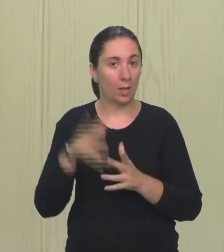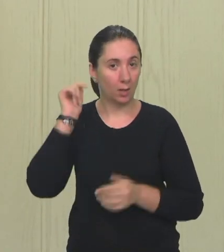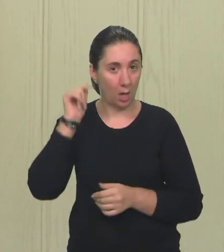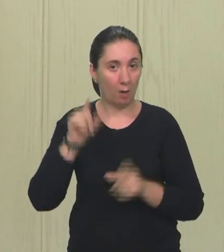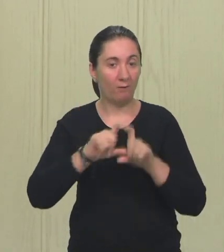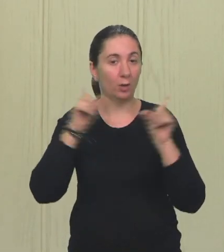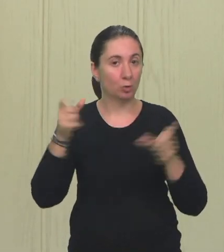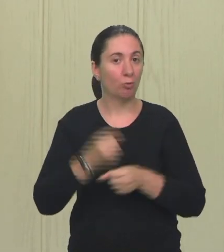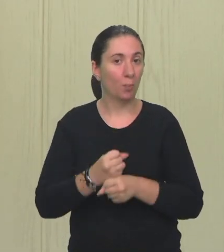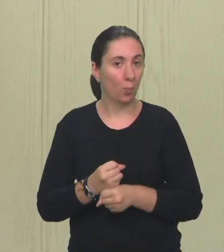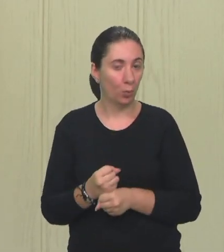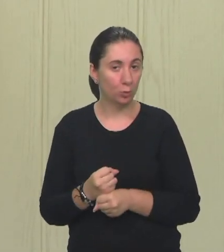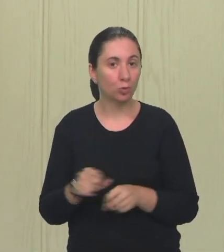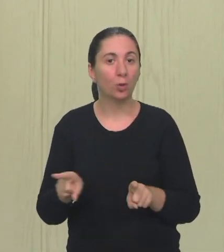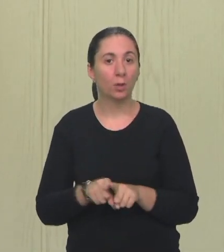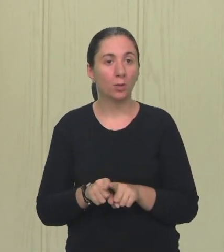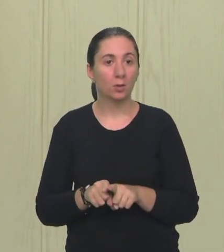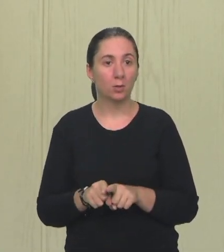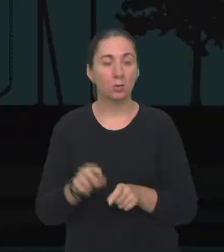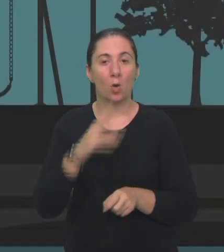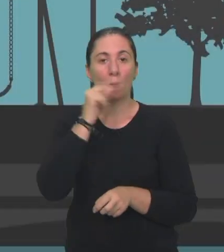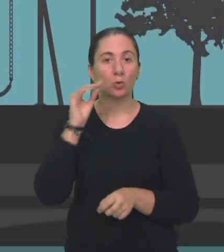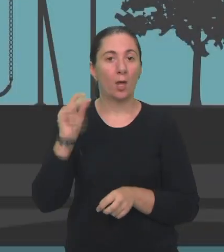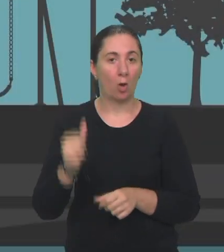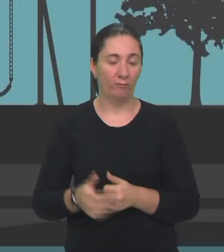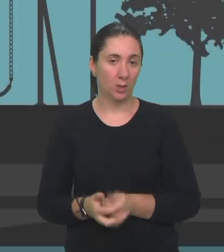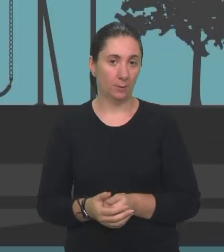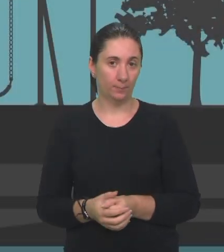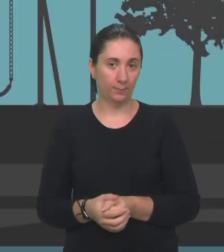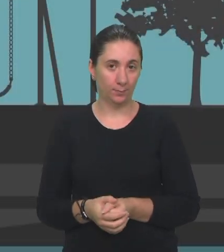kroz institucionalnu podršku i općina Rakovica.